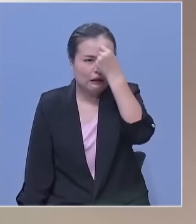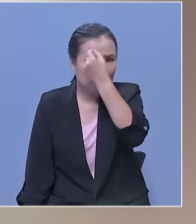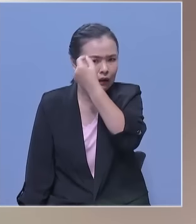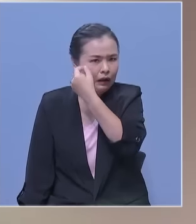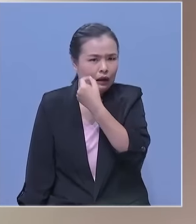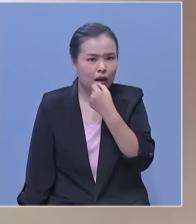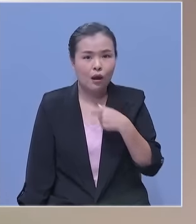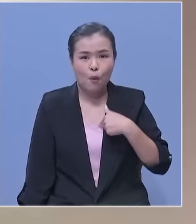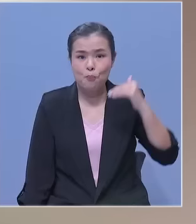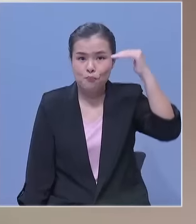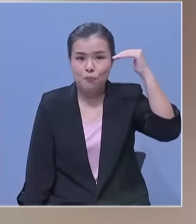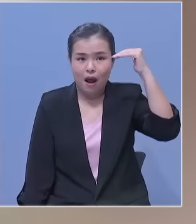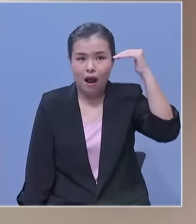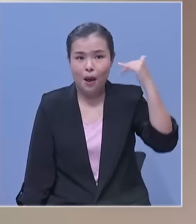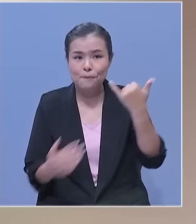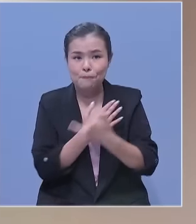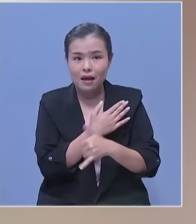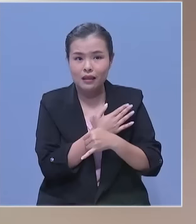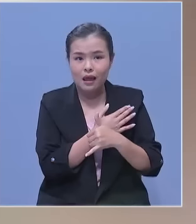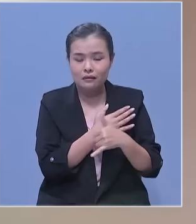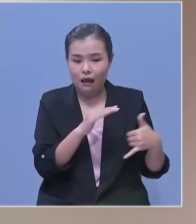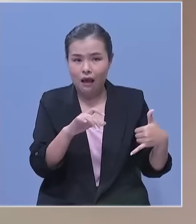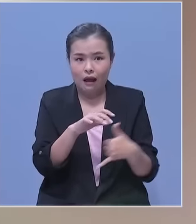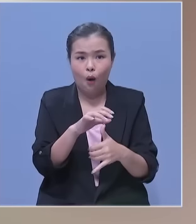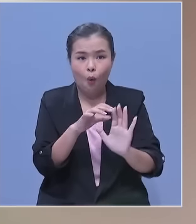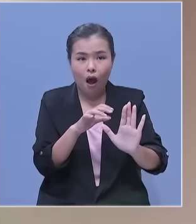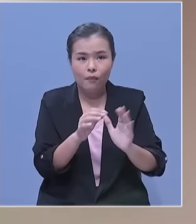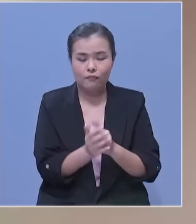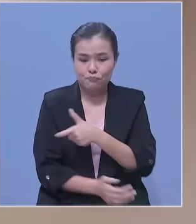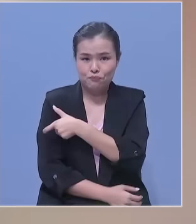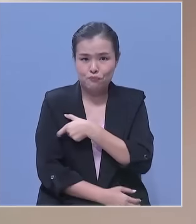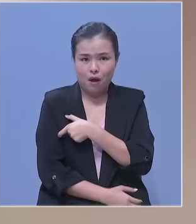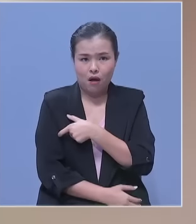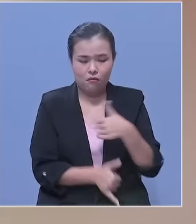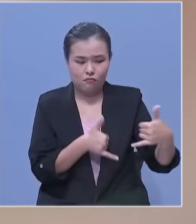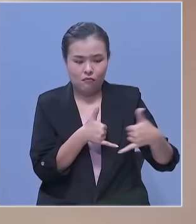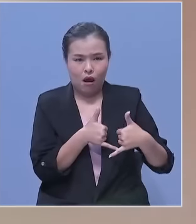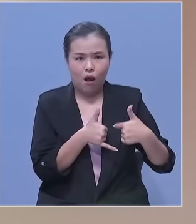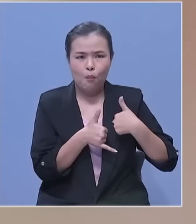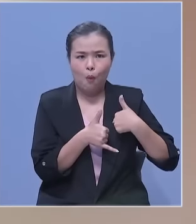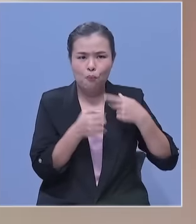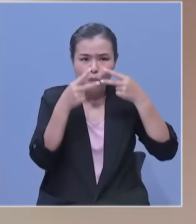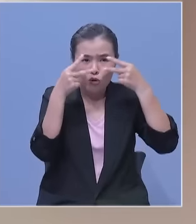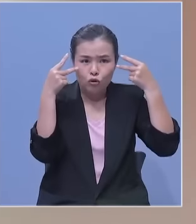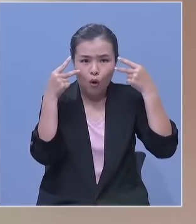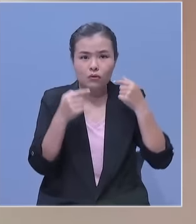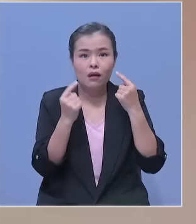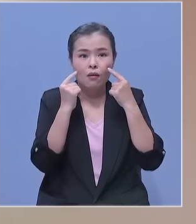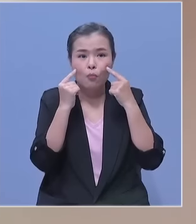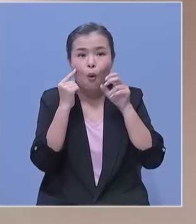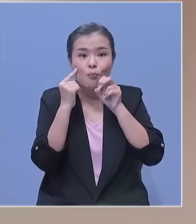จากต่างประเทศผมพาพี่ผมมาเที่ยวแต่เข้างานไม่ได้นะครับรปภ.ตีเข้ามาหาผมทำเหมือนผมเป็นผู้ก่อการร้ายโอเคครับหน้าผ